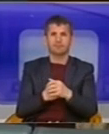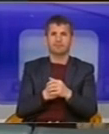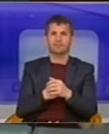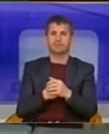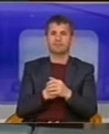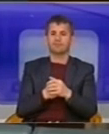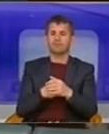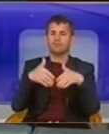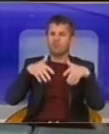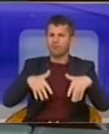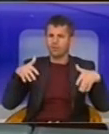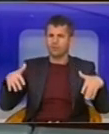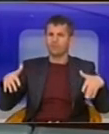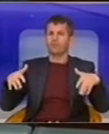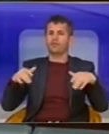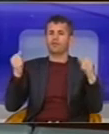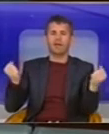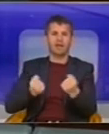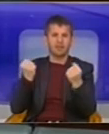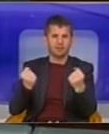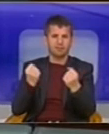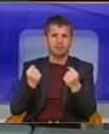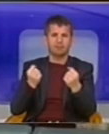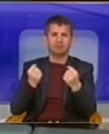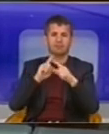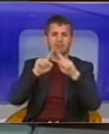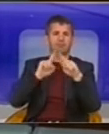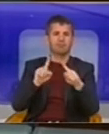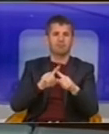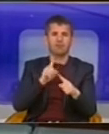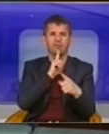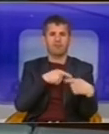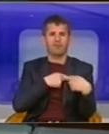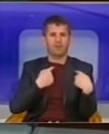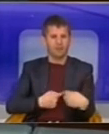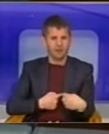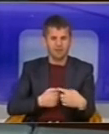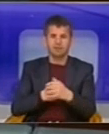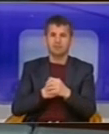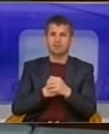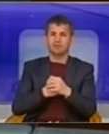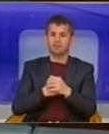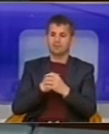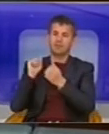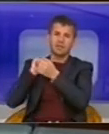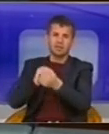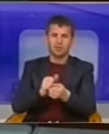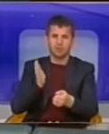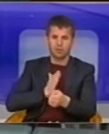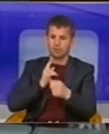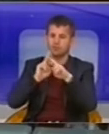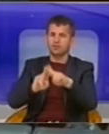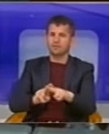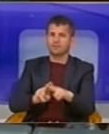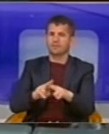ansamblet amatore, aktivitetin e tyre e zhvillojnë krye këpot në baza vullnetare. Trashëgimia kulturore ka mbetur në